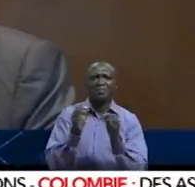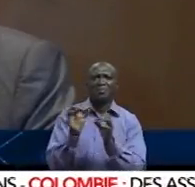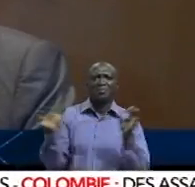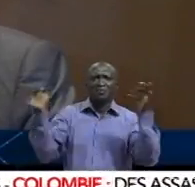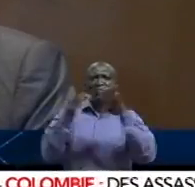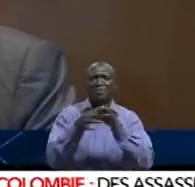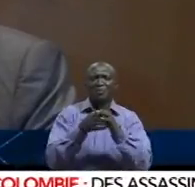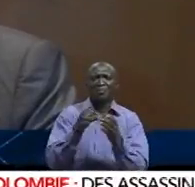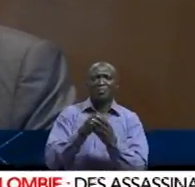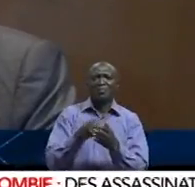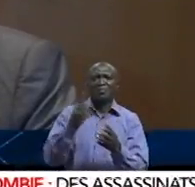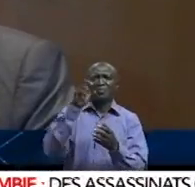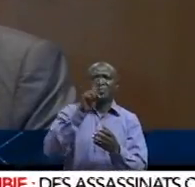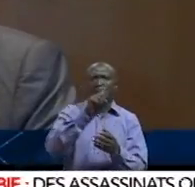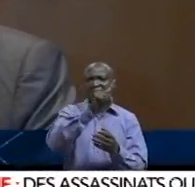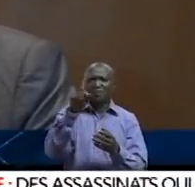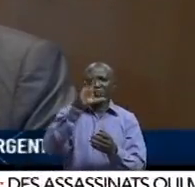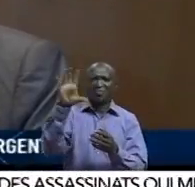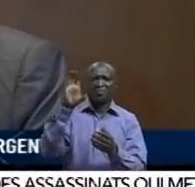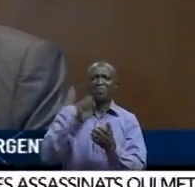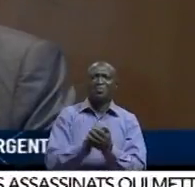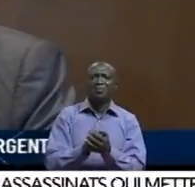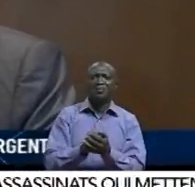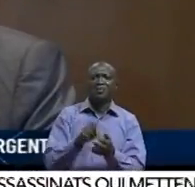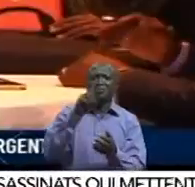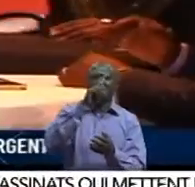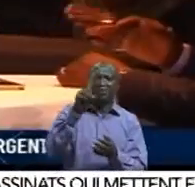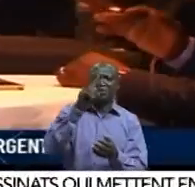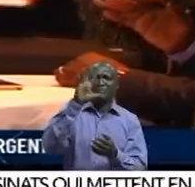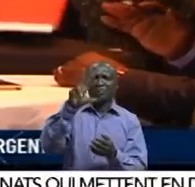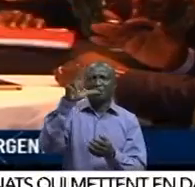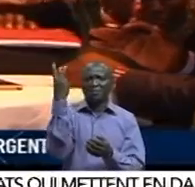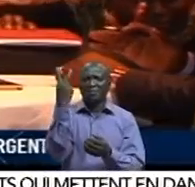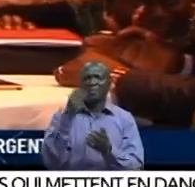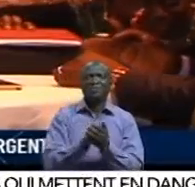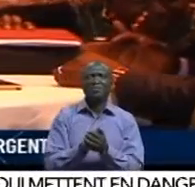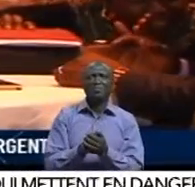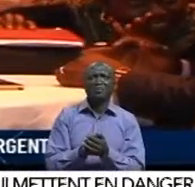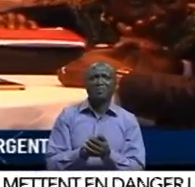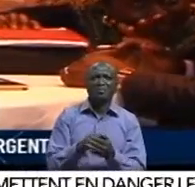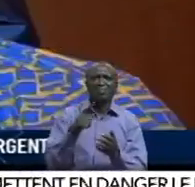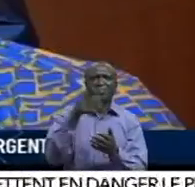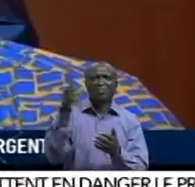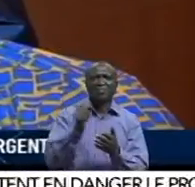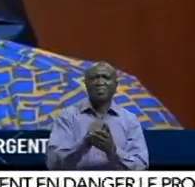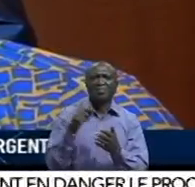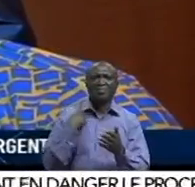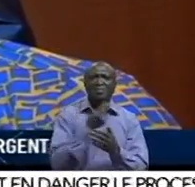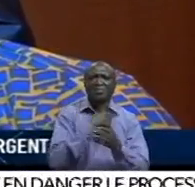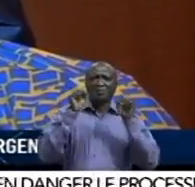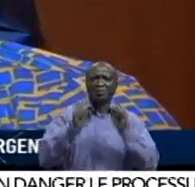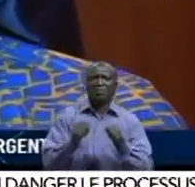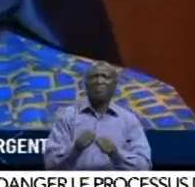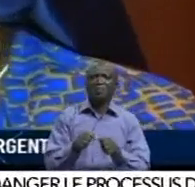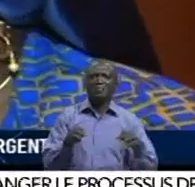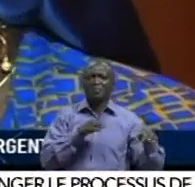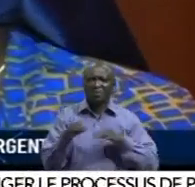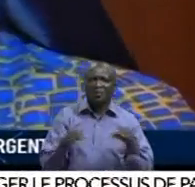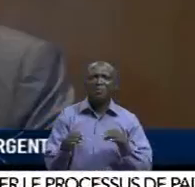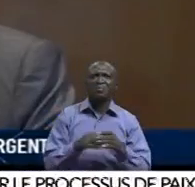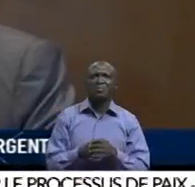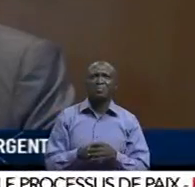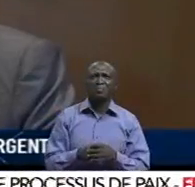deun montant de 132 millions de francs Cfa mobilisé dans le cadre du 10e Fed nous allons pouvoir réaliser une action